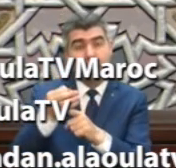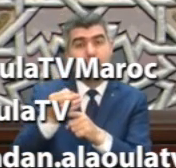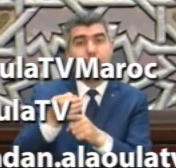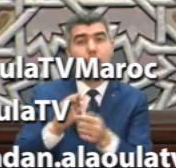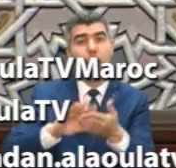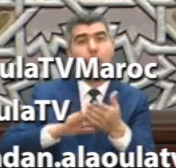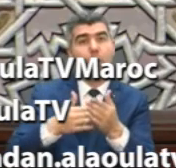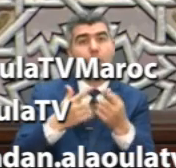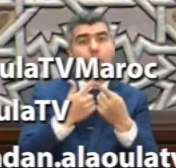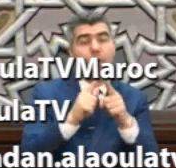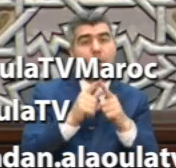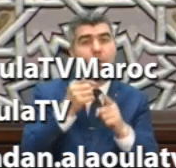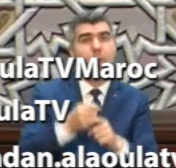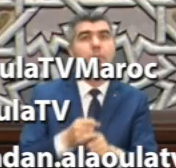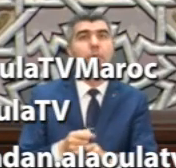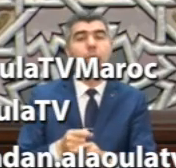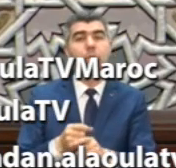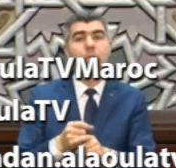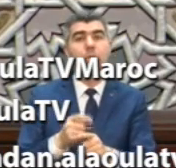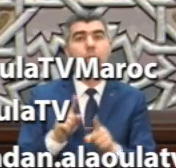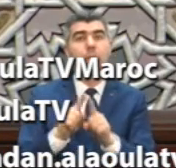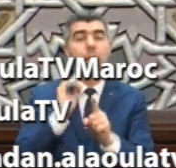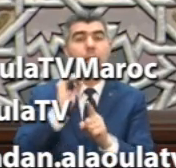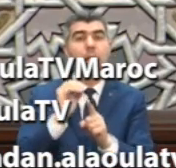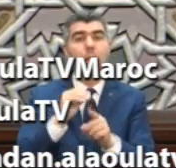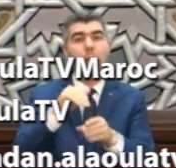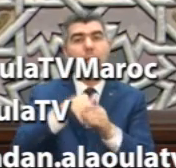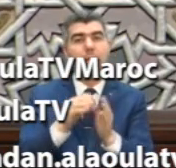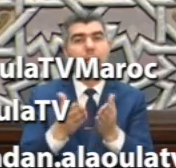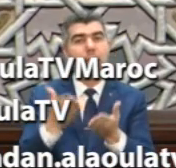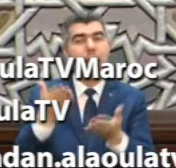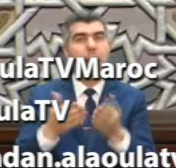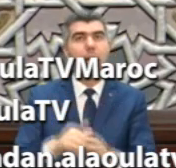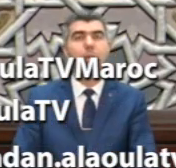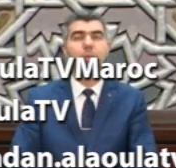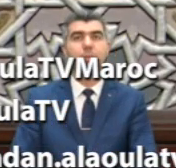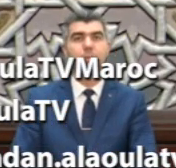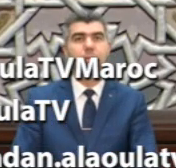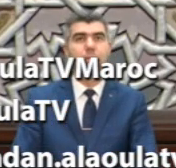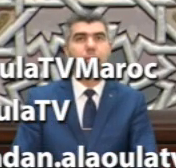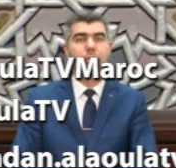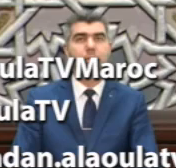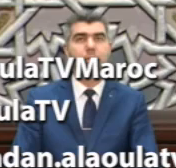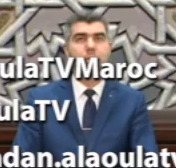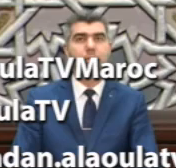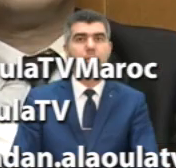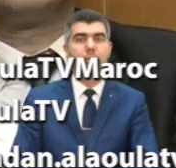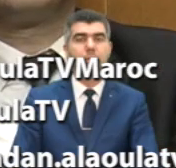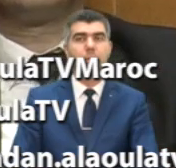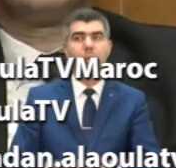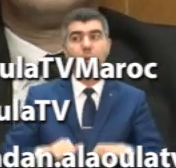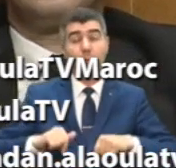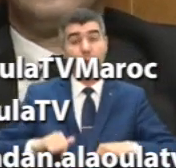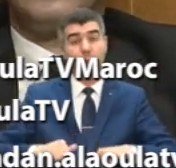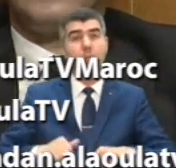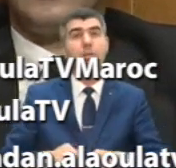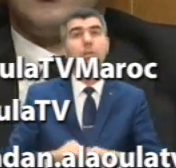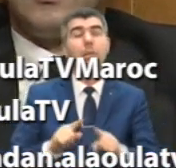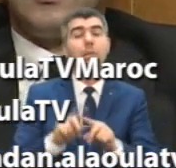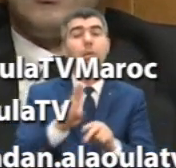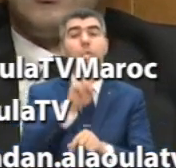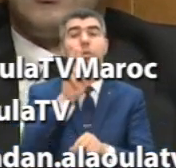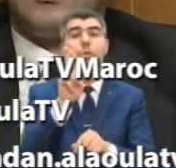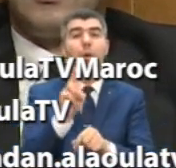عن فريق الاستقلالي للوحدة والتعادلية. تفضل السيد النائب. السيد الوزير، السؤال حول